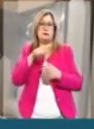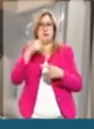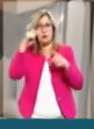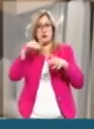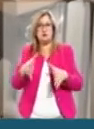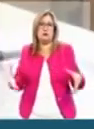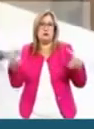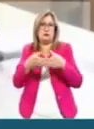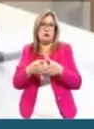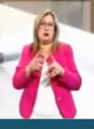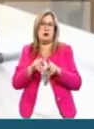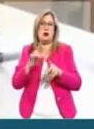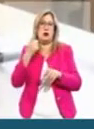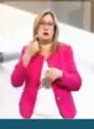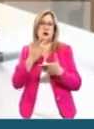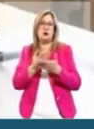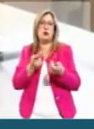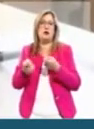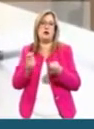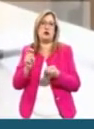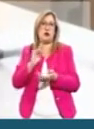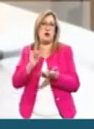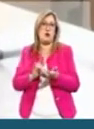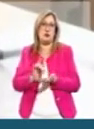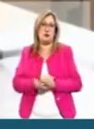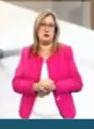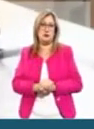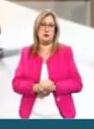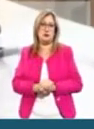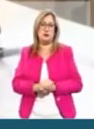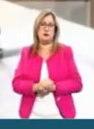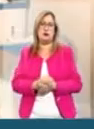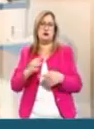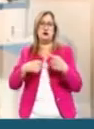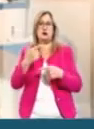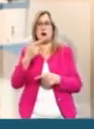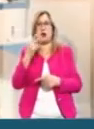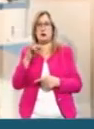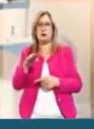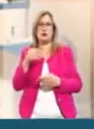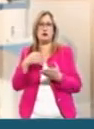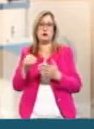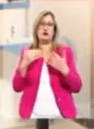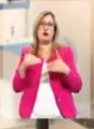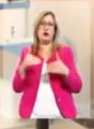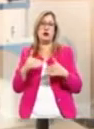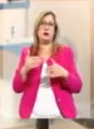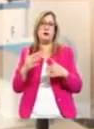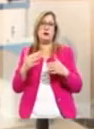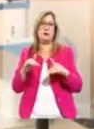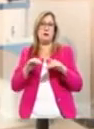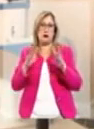жәрдемге тігін машинкаларын сатып алған болатын. Мұндағылар енді санаулы күндерден соң өнім шығара бастамақ. Жұмыспен қамту